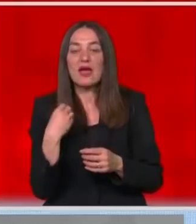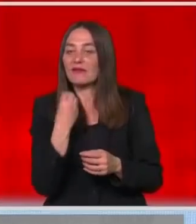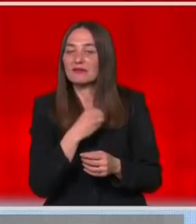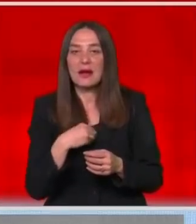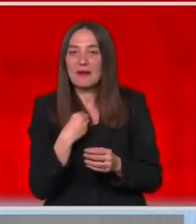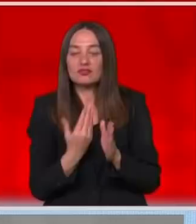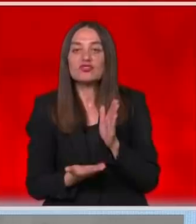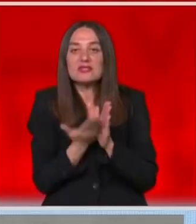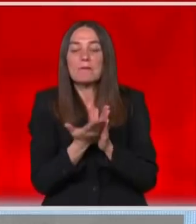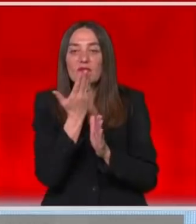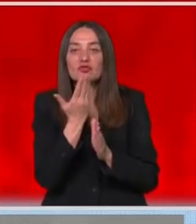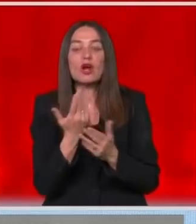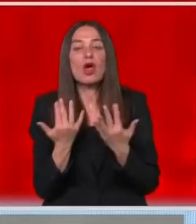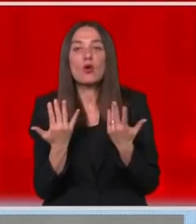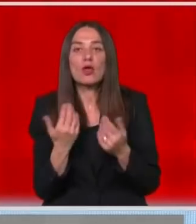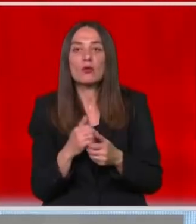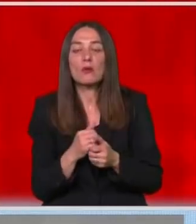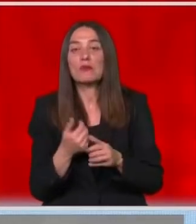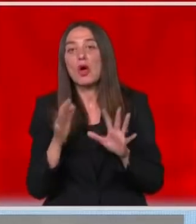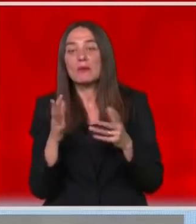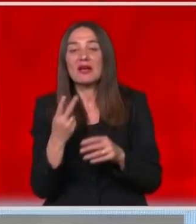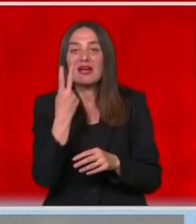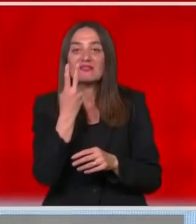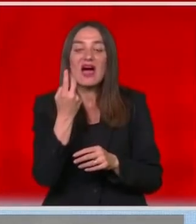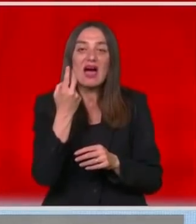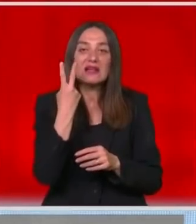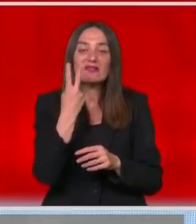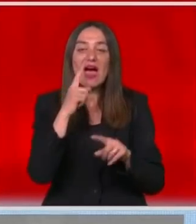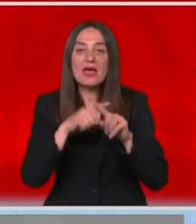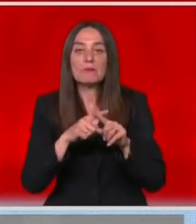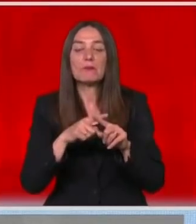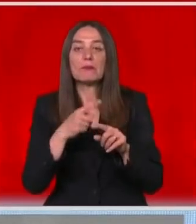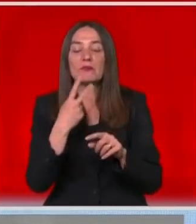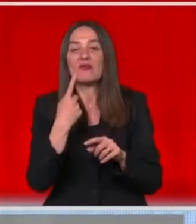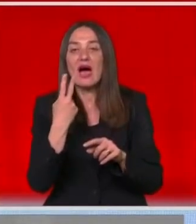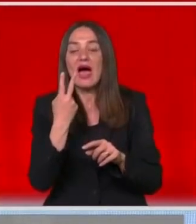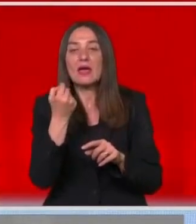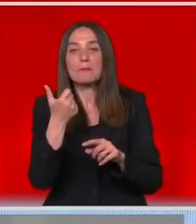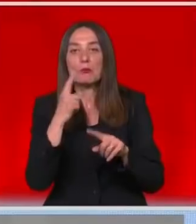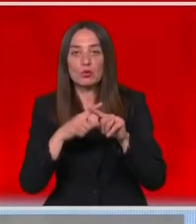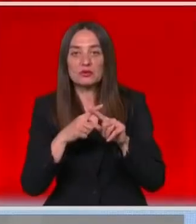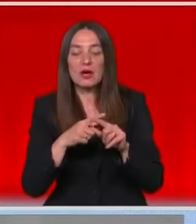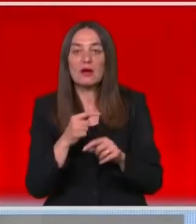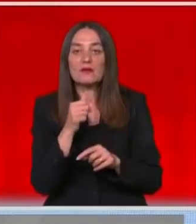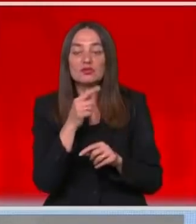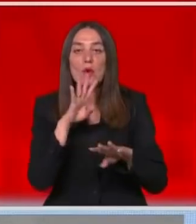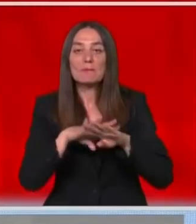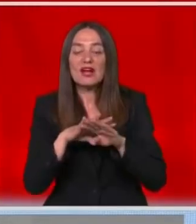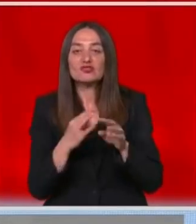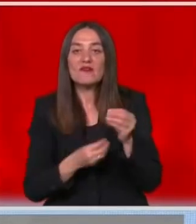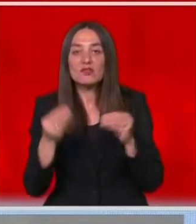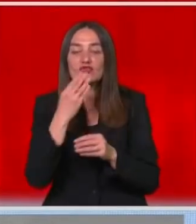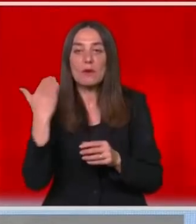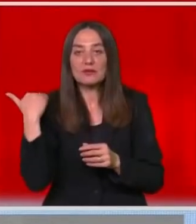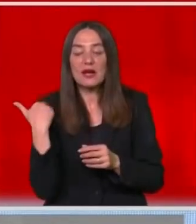se povećala. Koliko? Pa otprilike 2-2,5 puta. Toliko? Tako je. 2,5 puta su mreže više